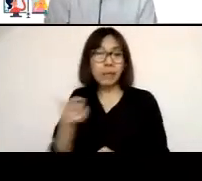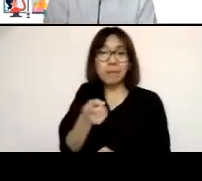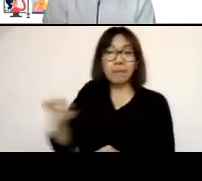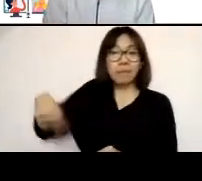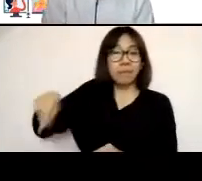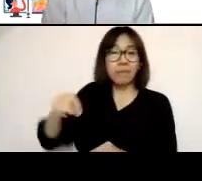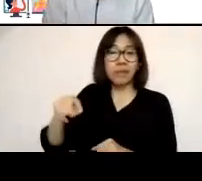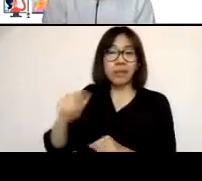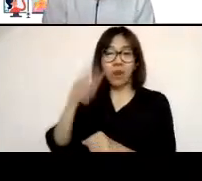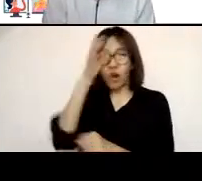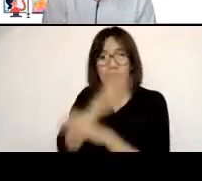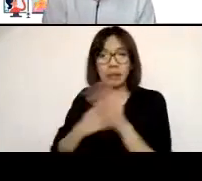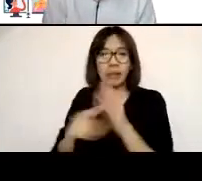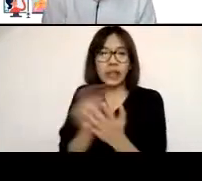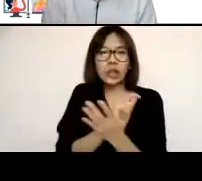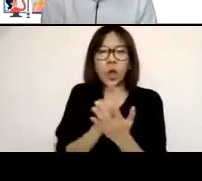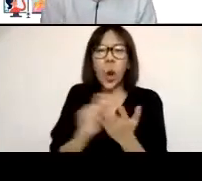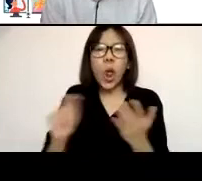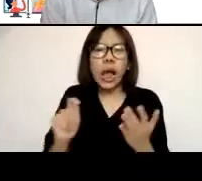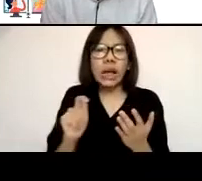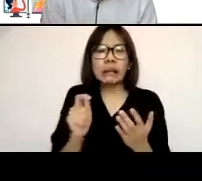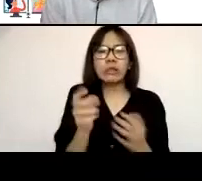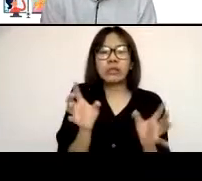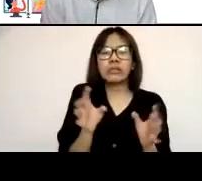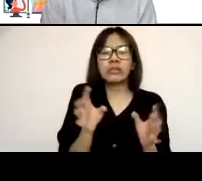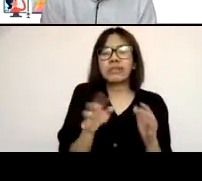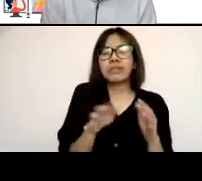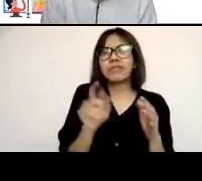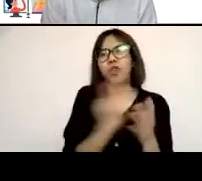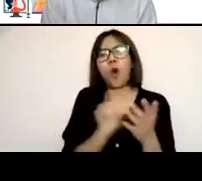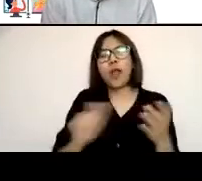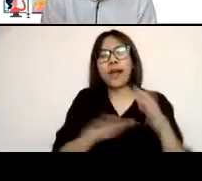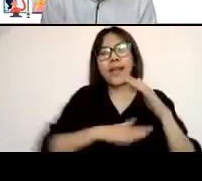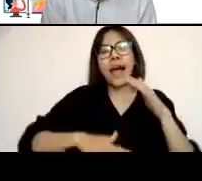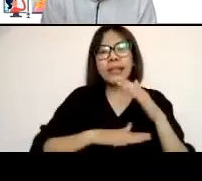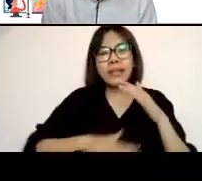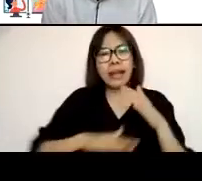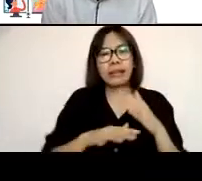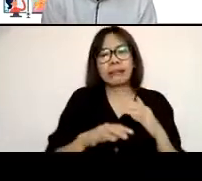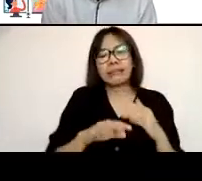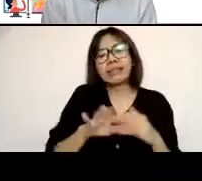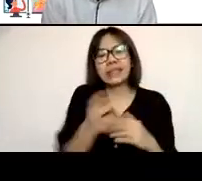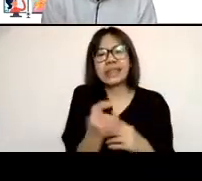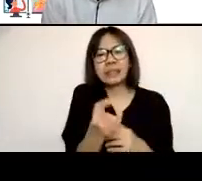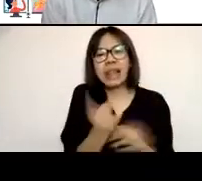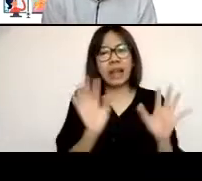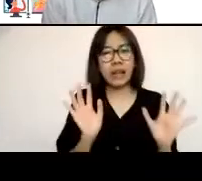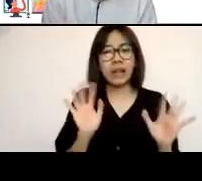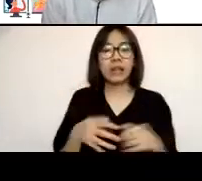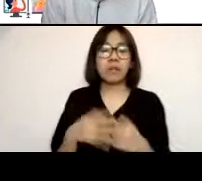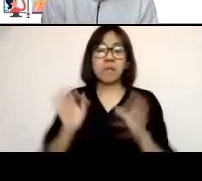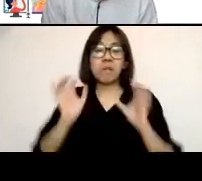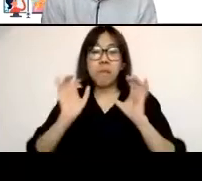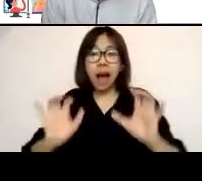pendidikan selama 4,7 tahun. Dari penyandang disabilitas yang bekerja, 65% bekerja pada sektor